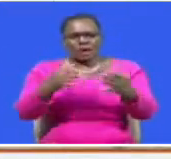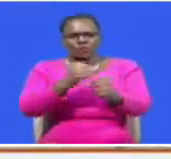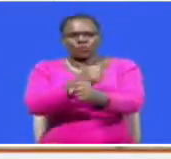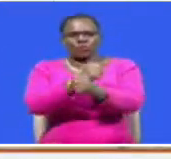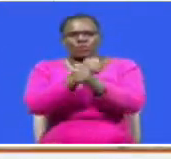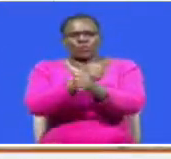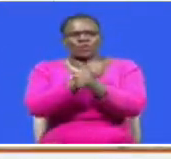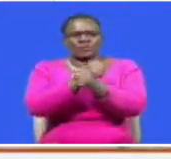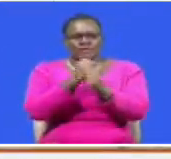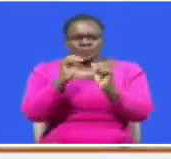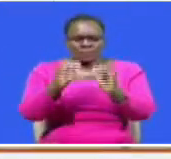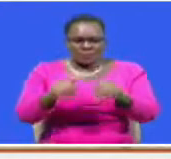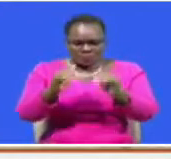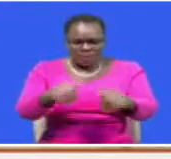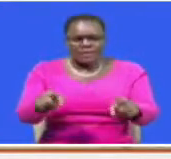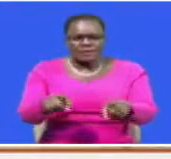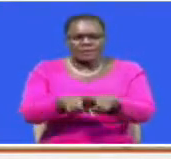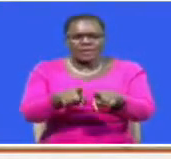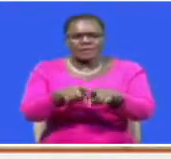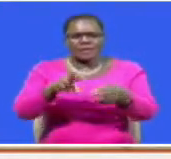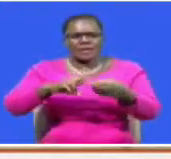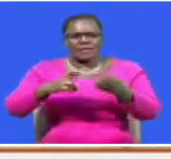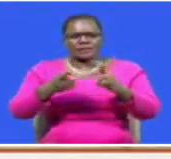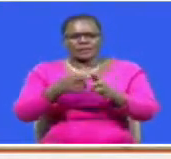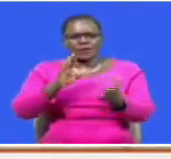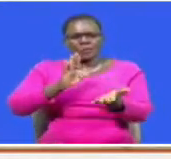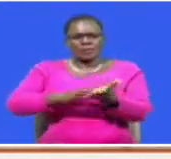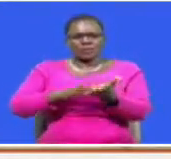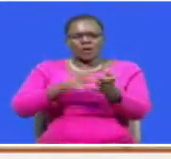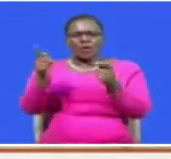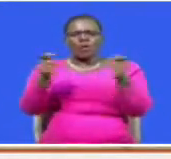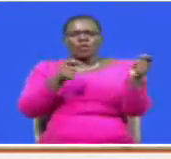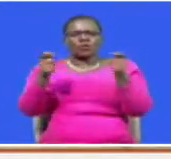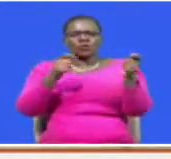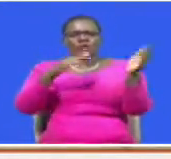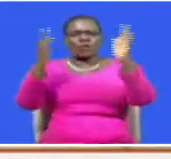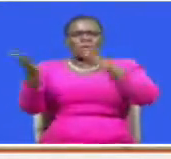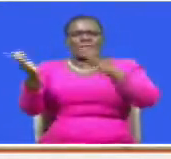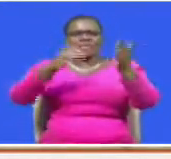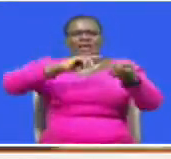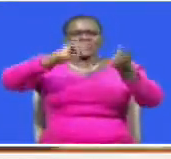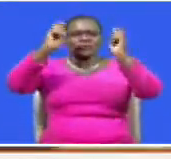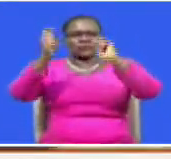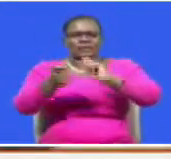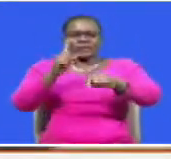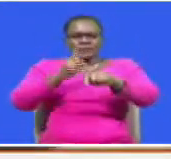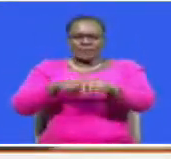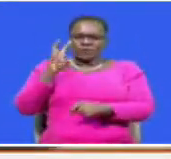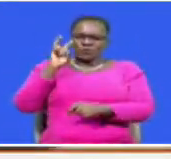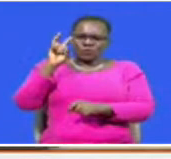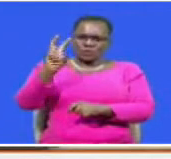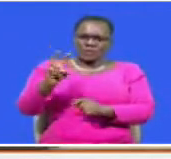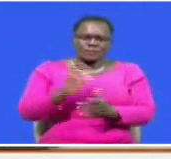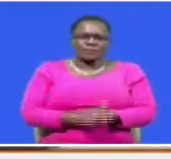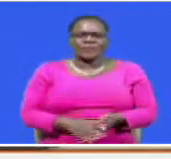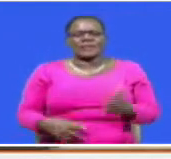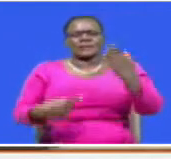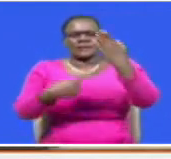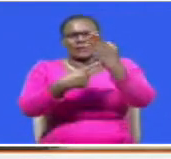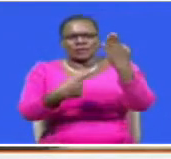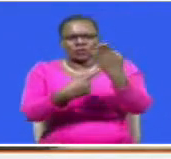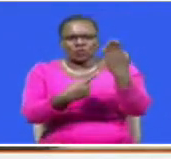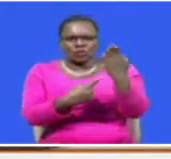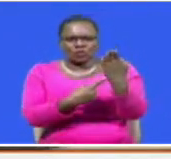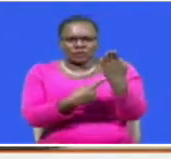mbinu bora za ukulima na zinazoambatana na mapendekezo ya kukabiliana na mabadiliko ya tabia nchi. Ukiangalia ile teknolojia